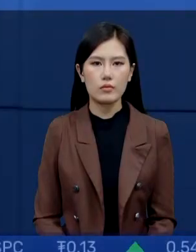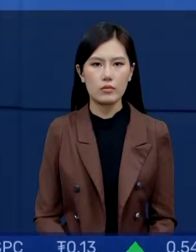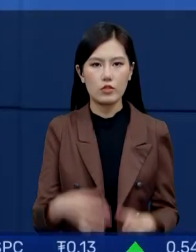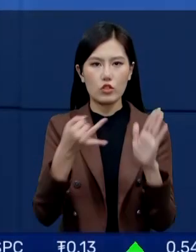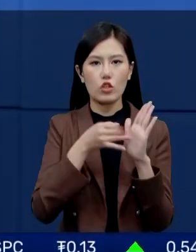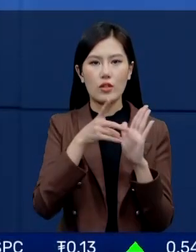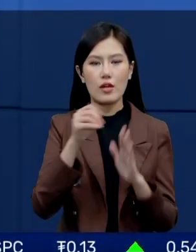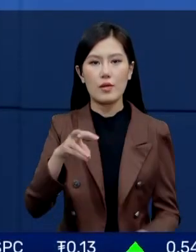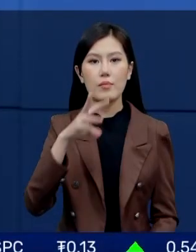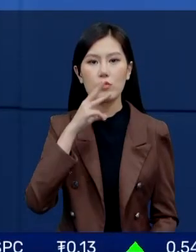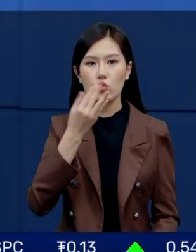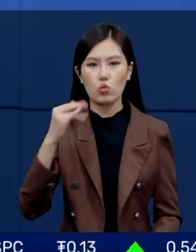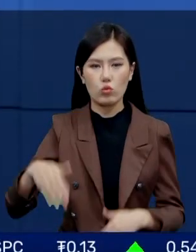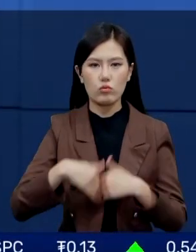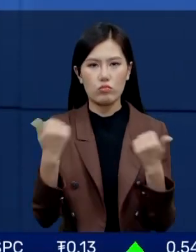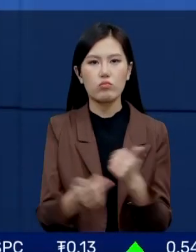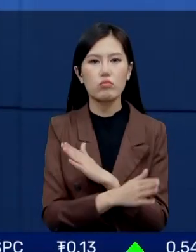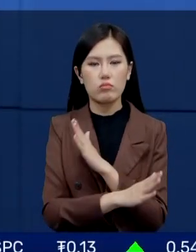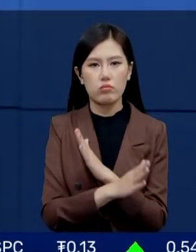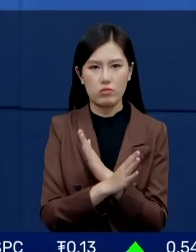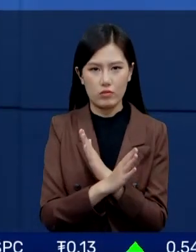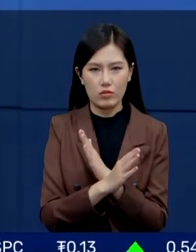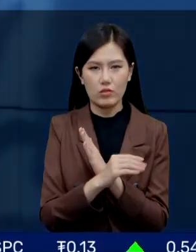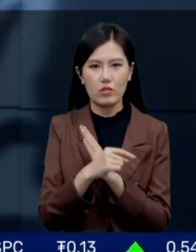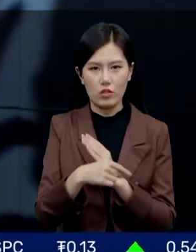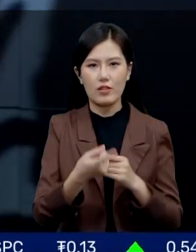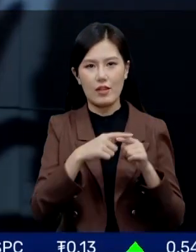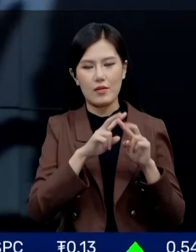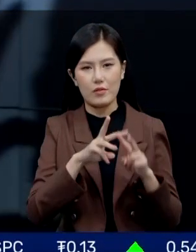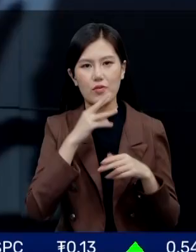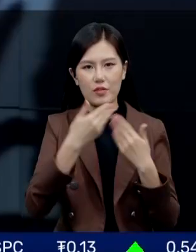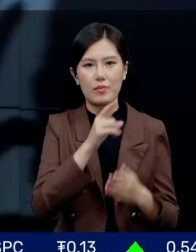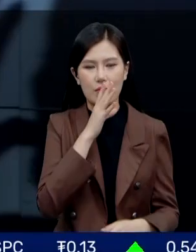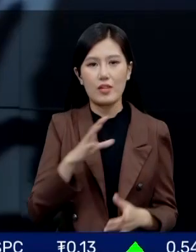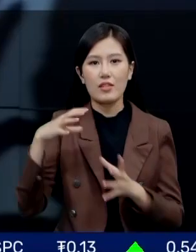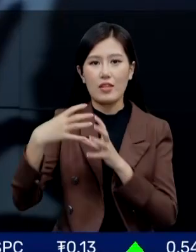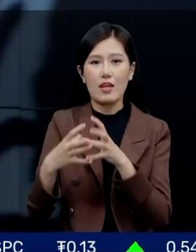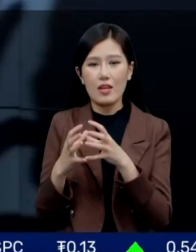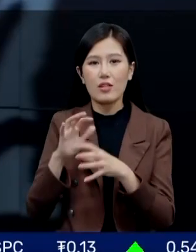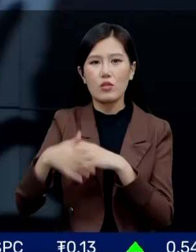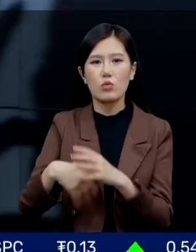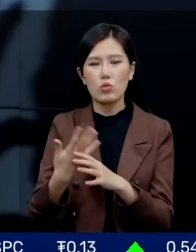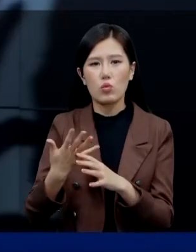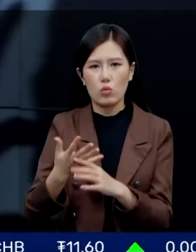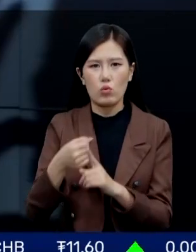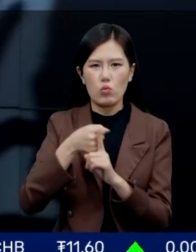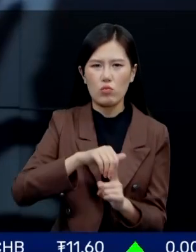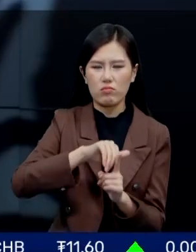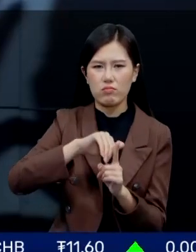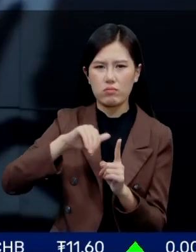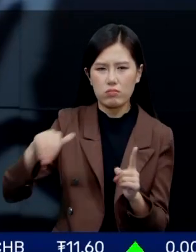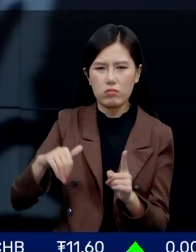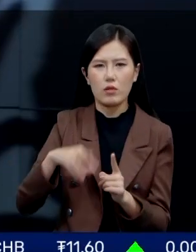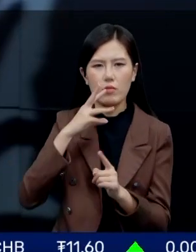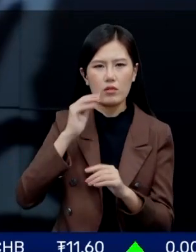Талаар мэдээллийн хөтөлбөр студиэс шууд үргэлжилж байна. Дэлхийд дахинд гендерт суурилсан хүчирхийлэлтэй тэмцэх 16 хоногийн аяныг эхлүүлээд байна. Монгол